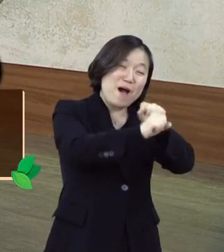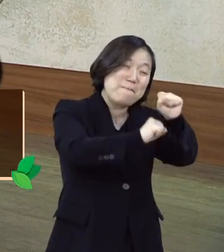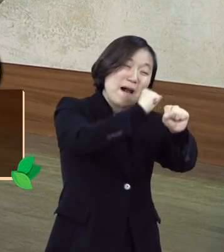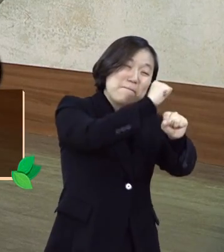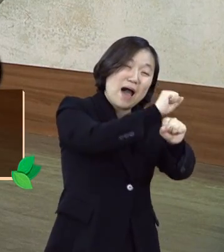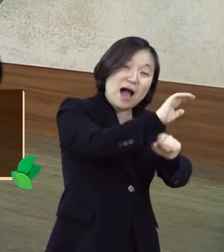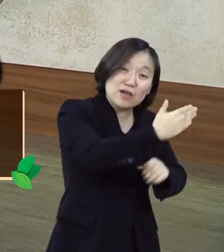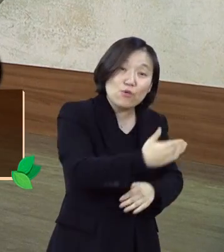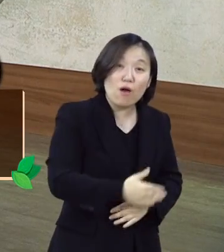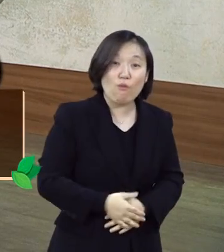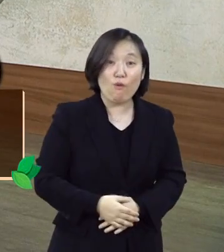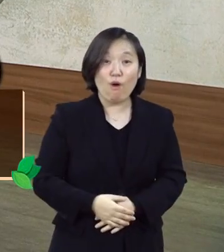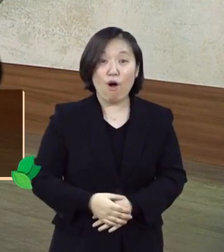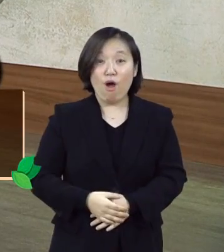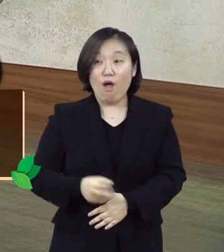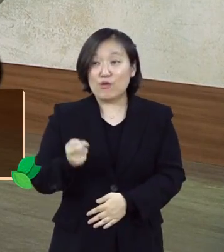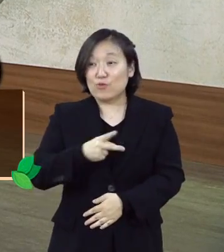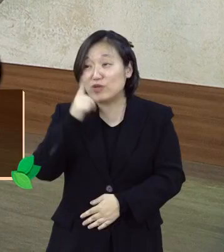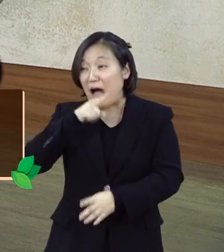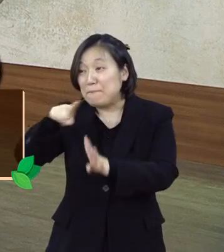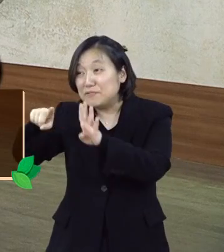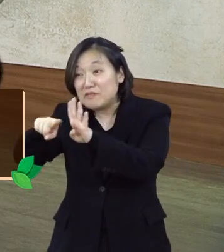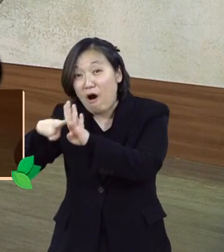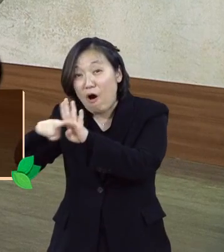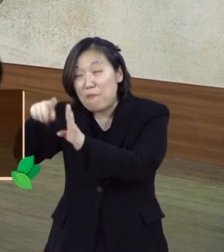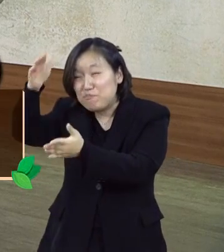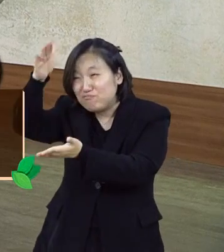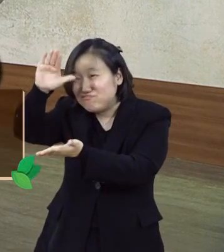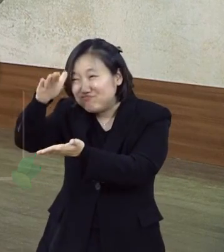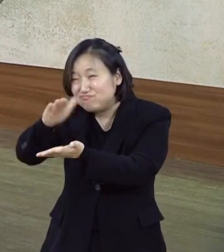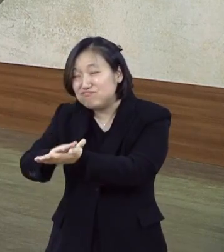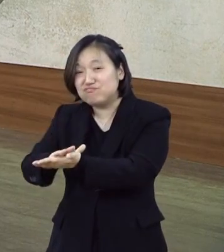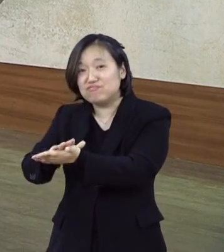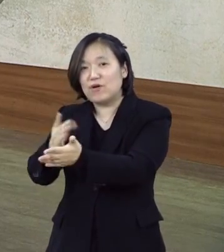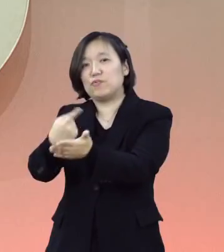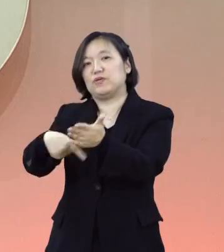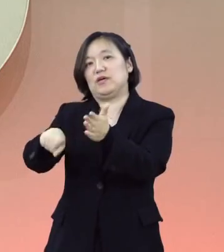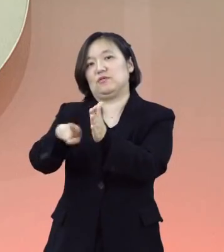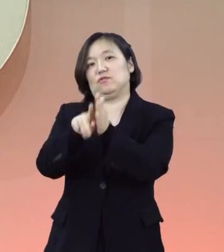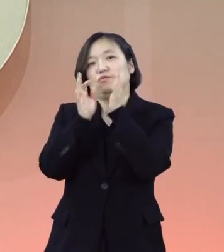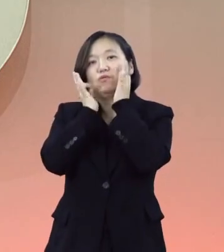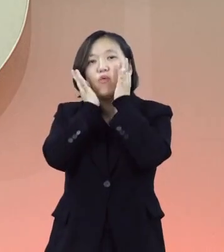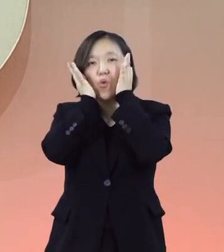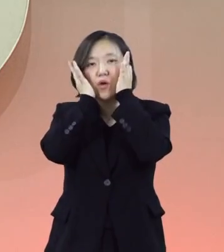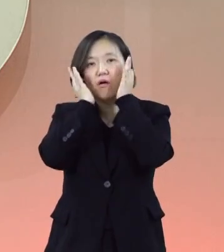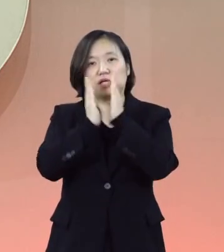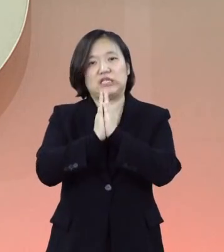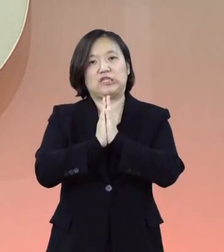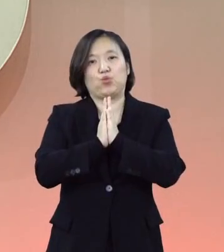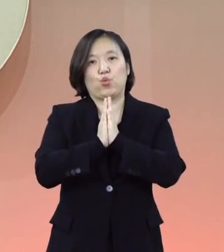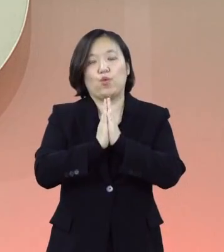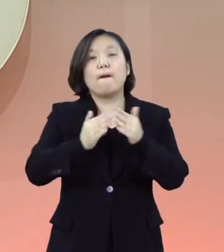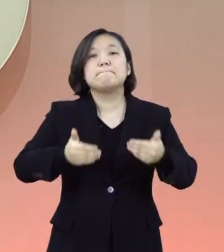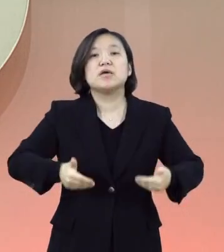혹시라도 지었던 그 나쁜 에너지는 바로 소멸시켜가는 겁니다. 그래서 여러분,